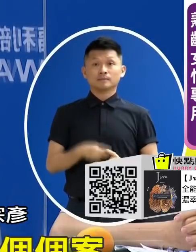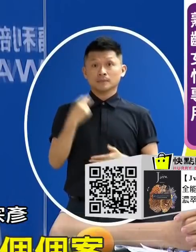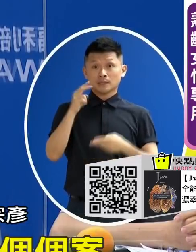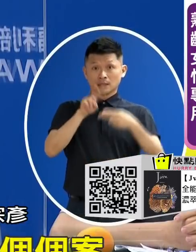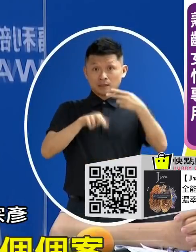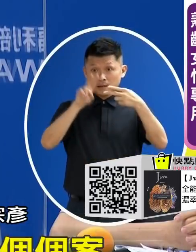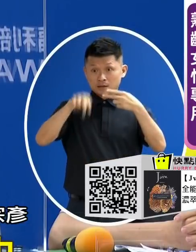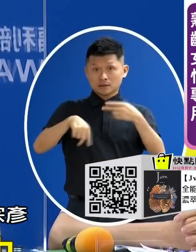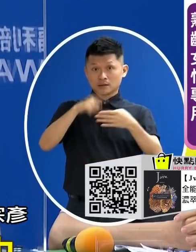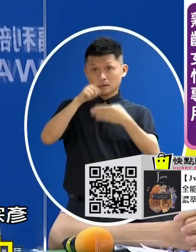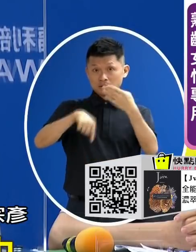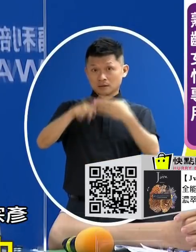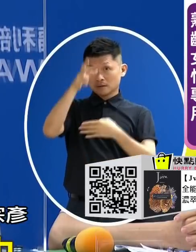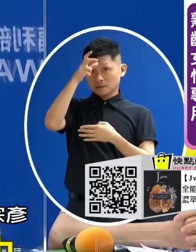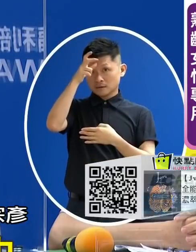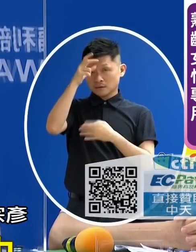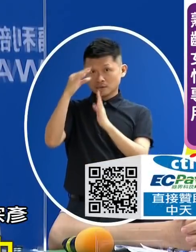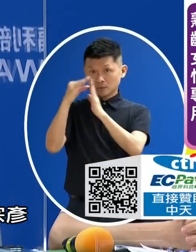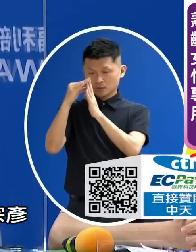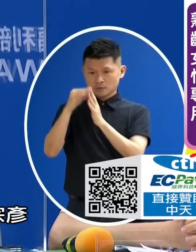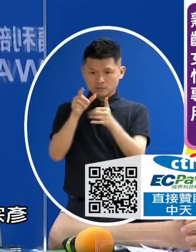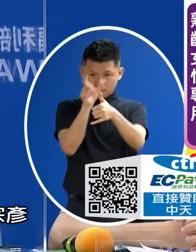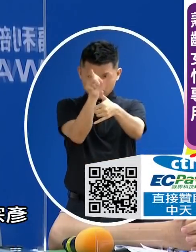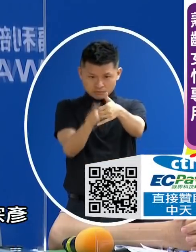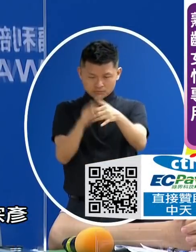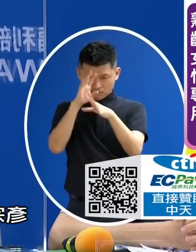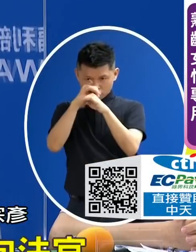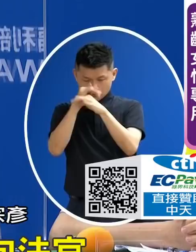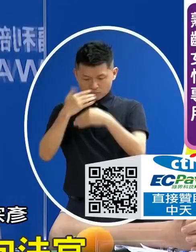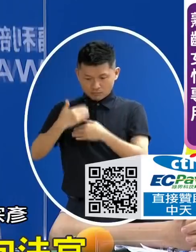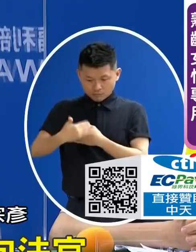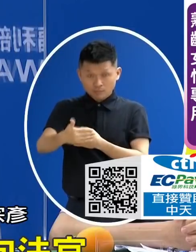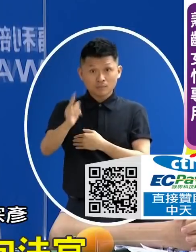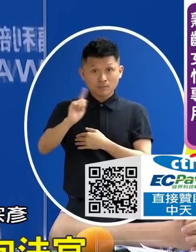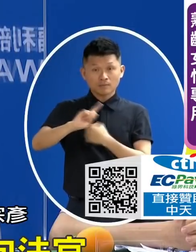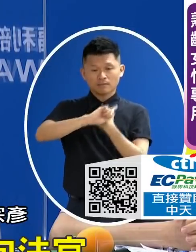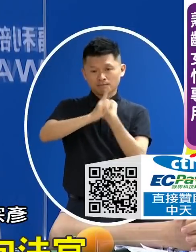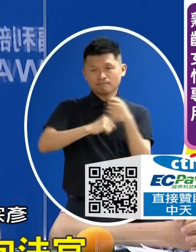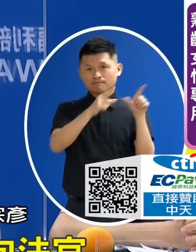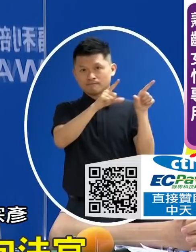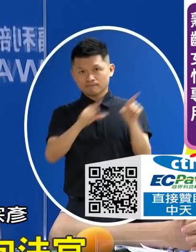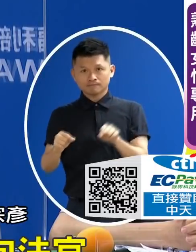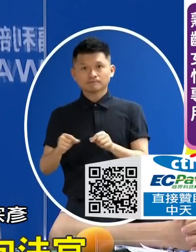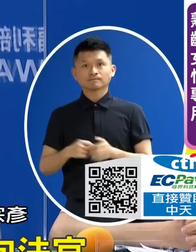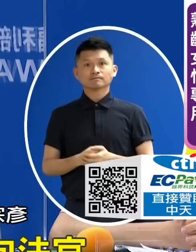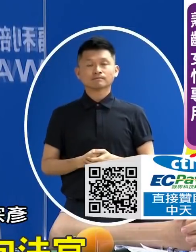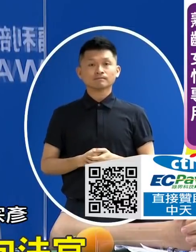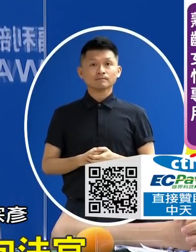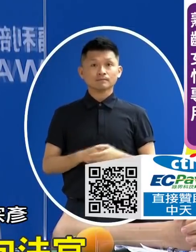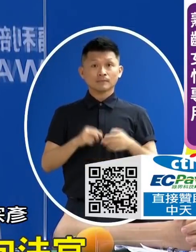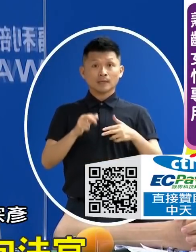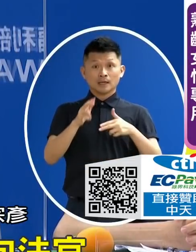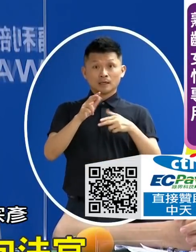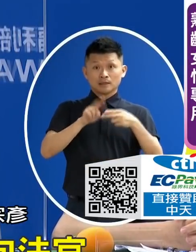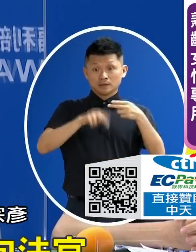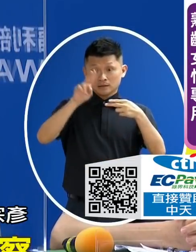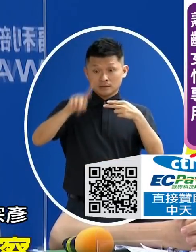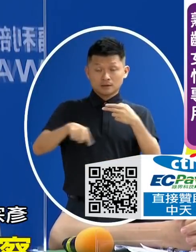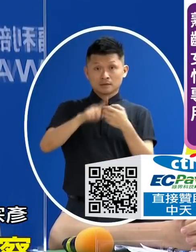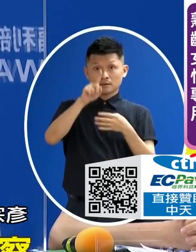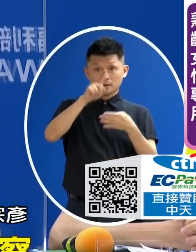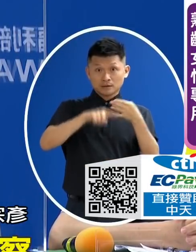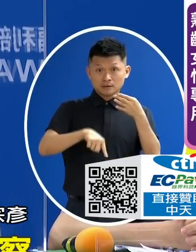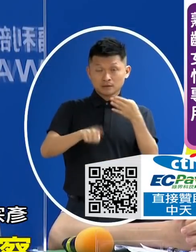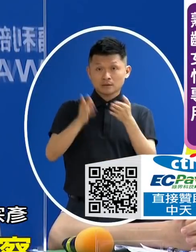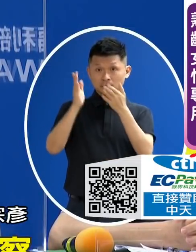局这个个案在侦办的过程，其实是依法这个刑事案件向法院跟法官申请